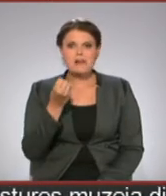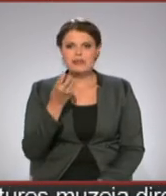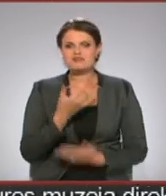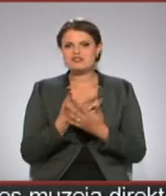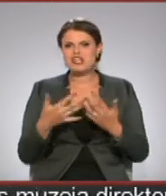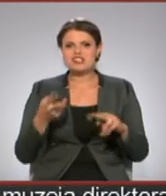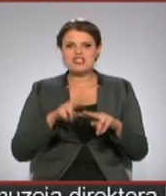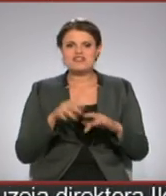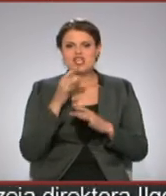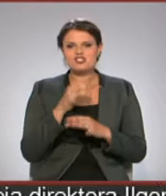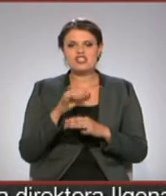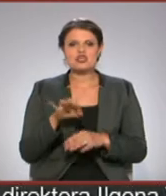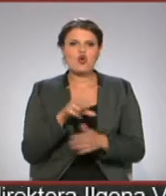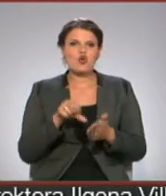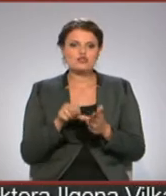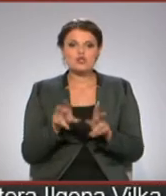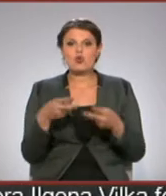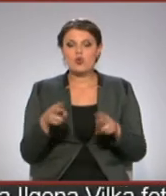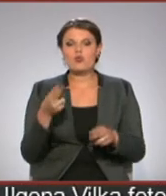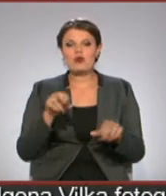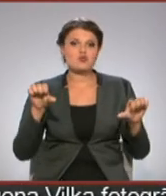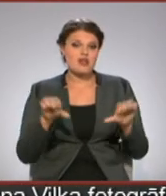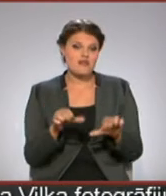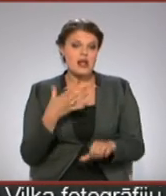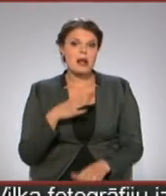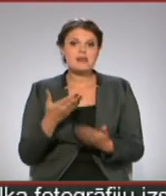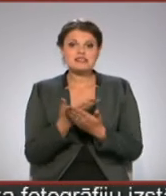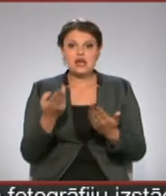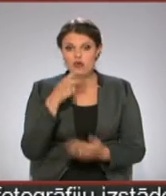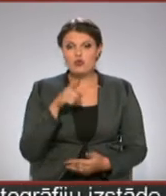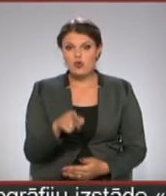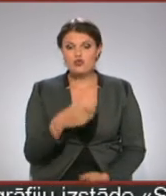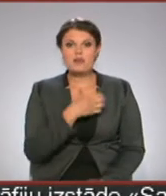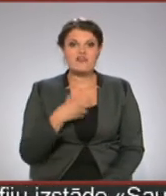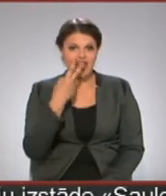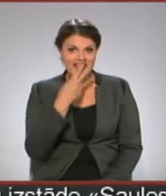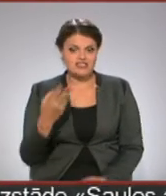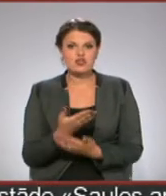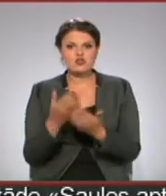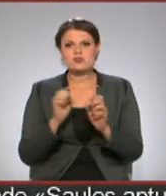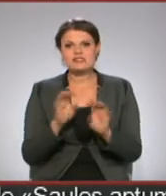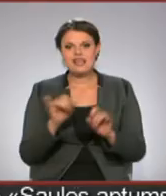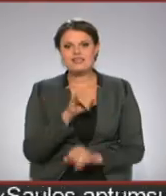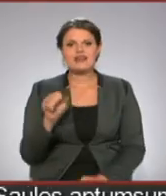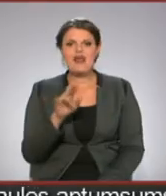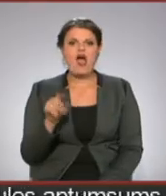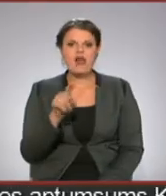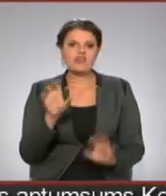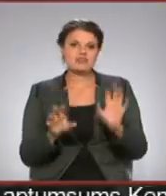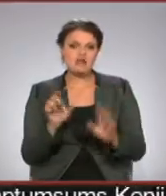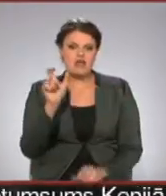dažādās vietās džeza koncerti klubos un kafejnīcās. Kādēļ? Kādu no tiem ir vērts nepalaist garām? Jums stāsta Jānis Lācis.